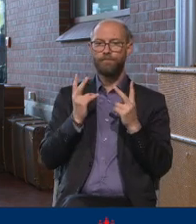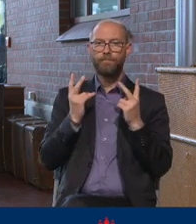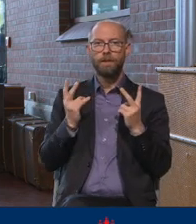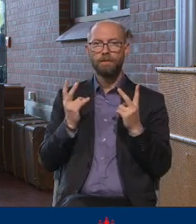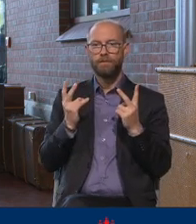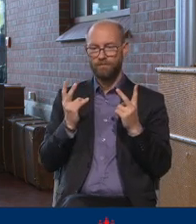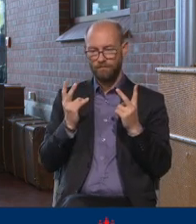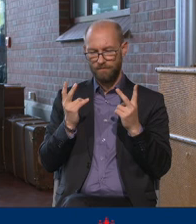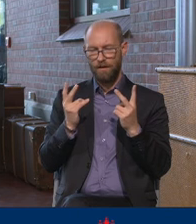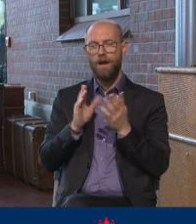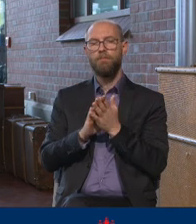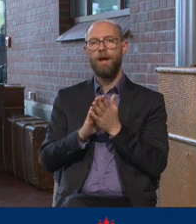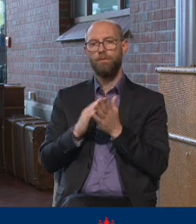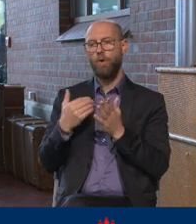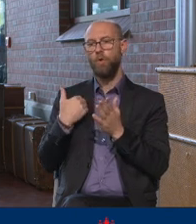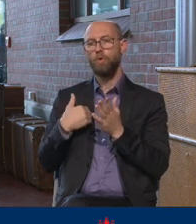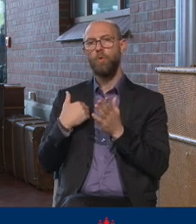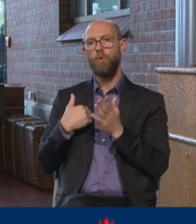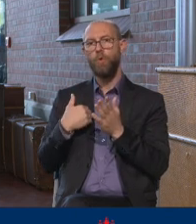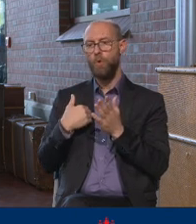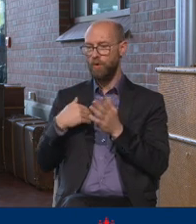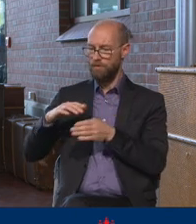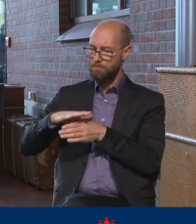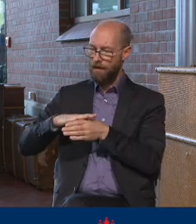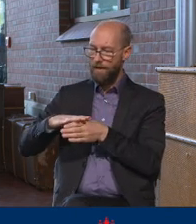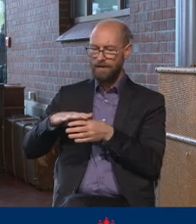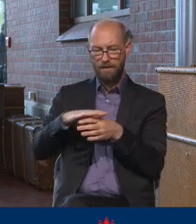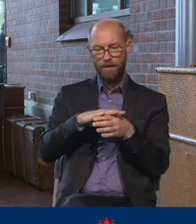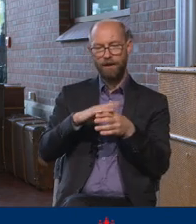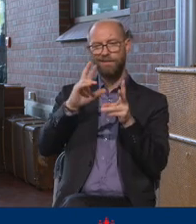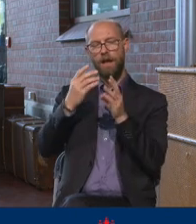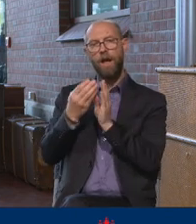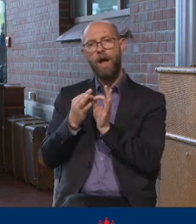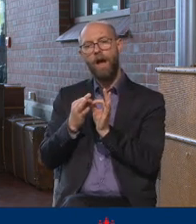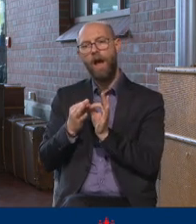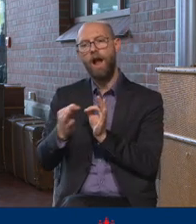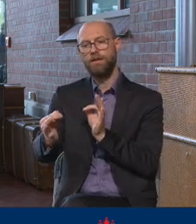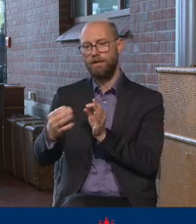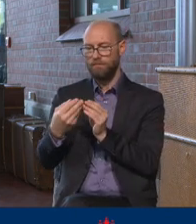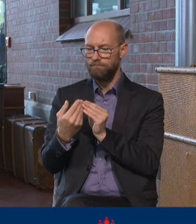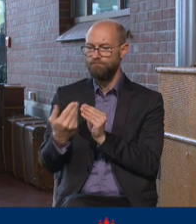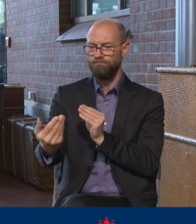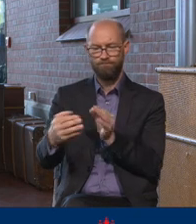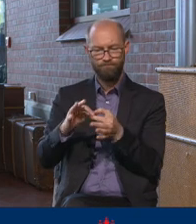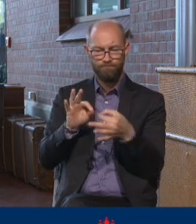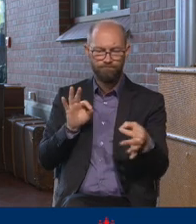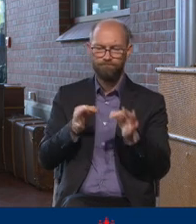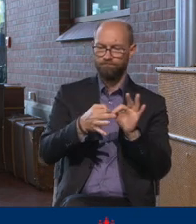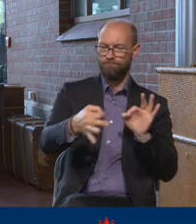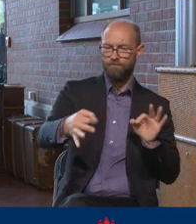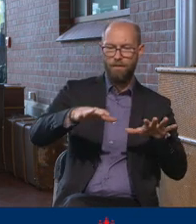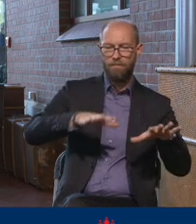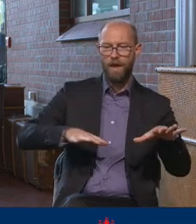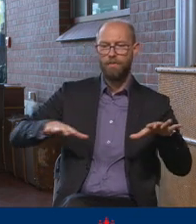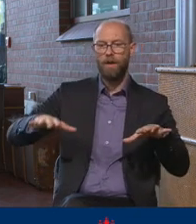grünen achsen aber auch ein verbindungen erzeugt werden soll und sie sehen dass hier später noch einmal in einer anderen formen